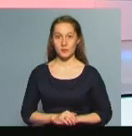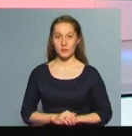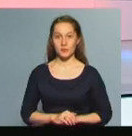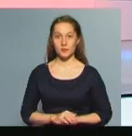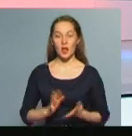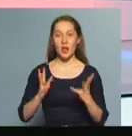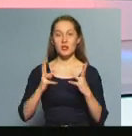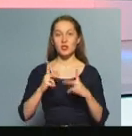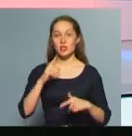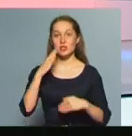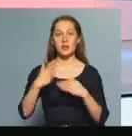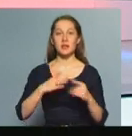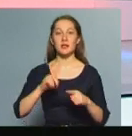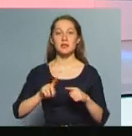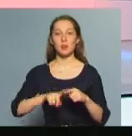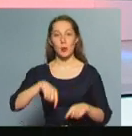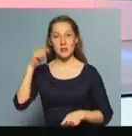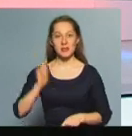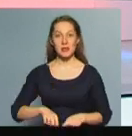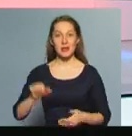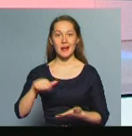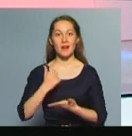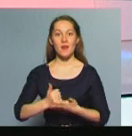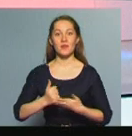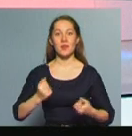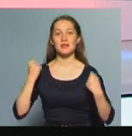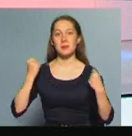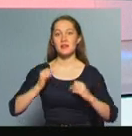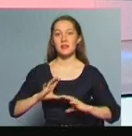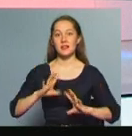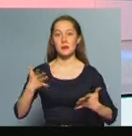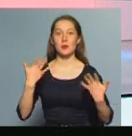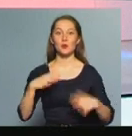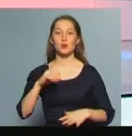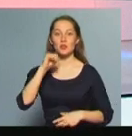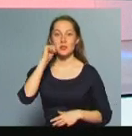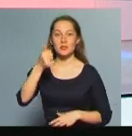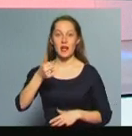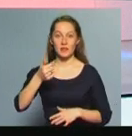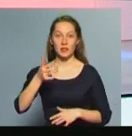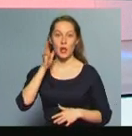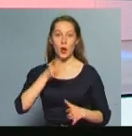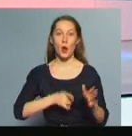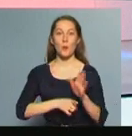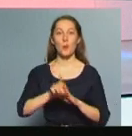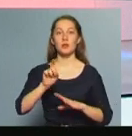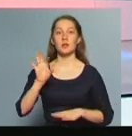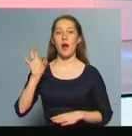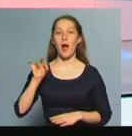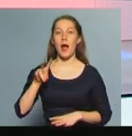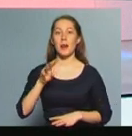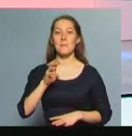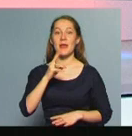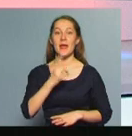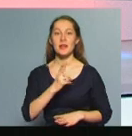Считанные часы остаются до старта главного спортивного события года в Удмуртии. Уже завтра в полдень на татами спорткомплекса «Олимпиец» начнутся